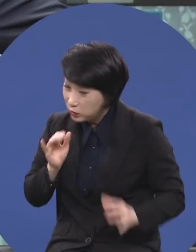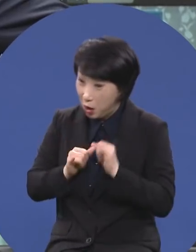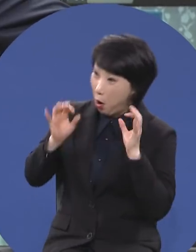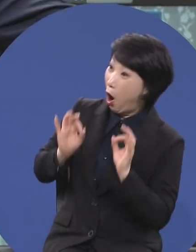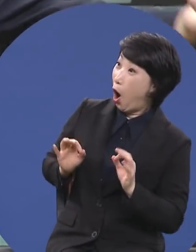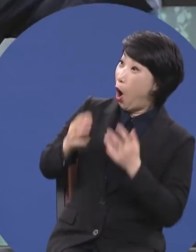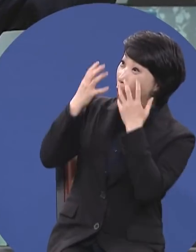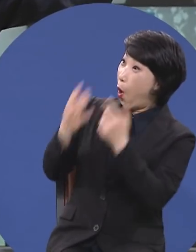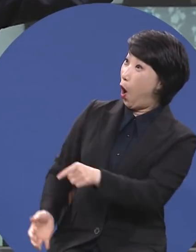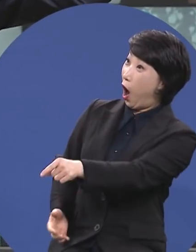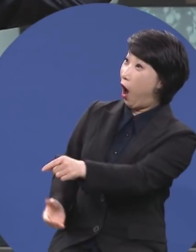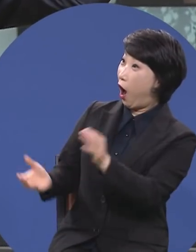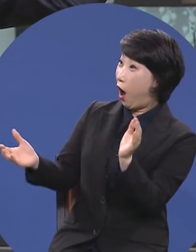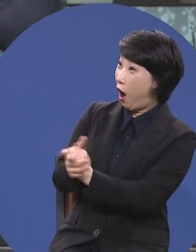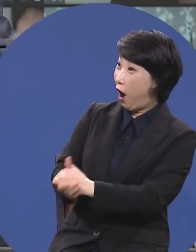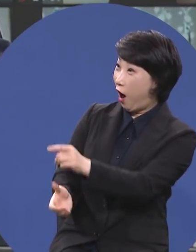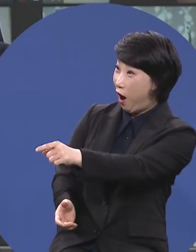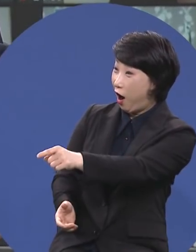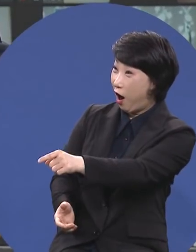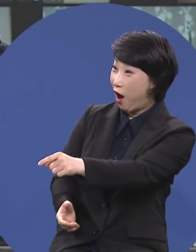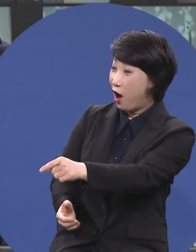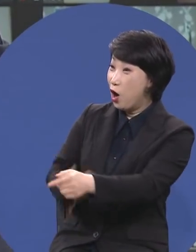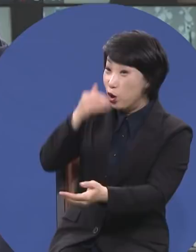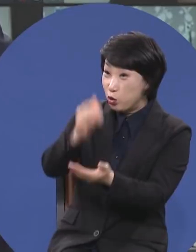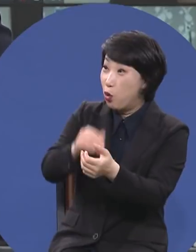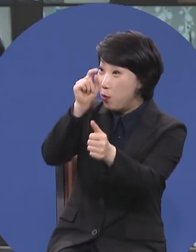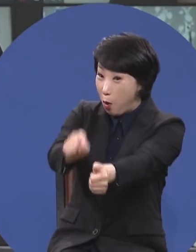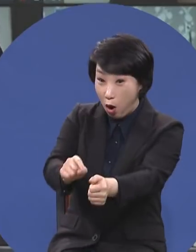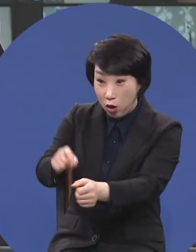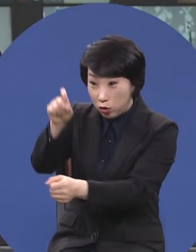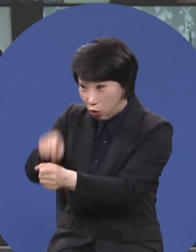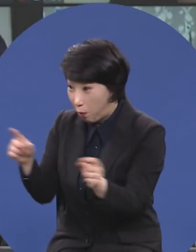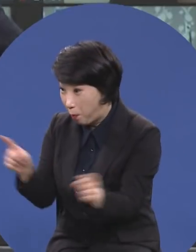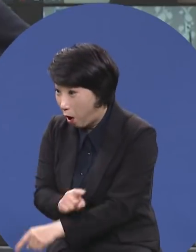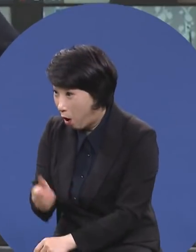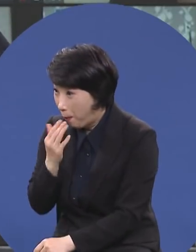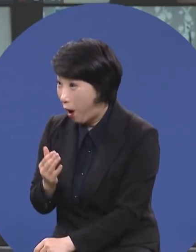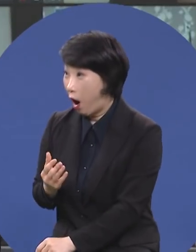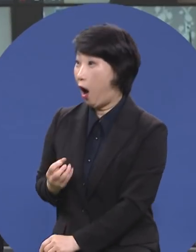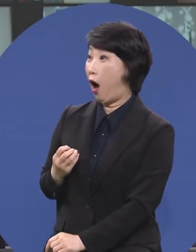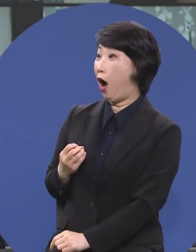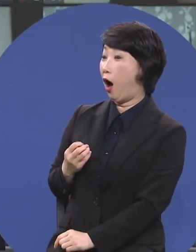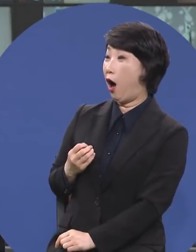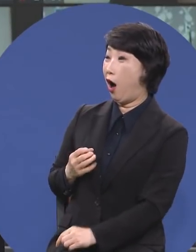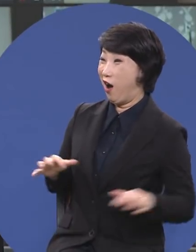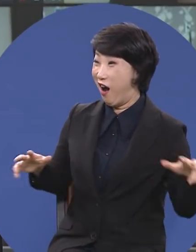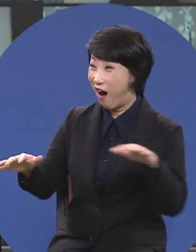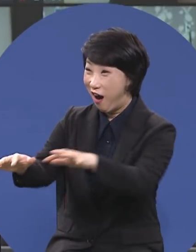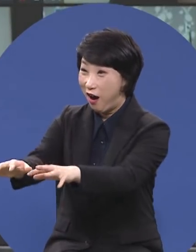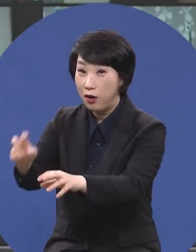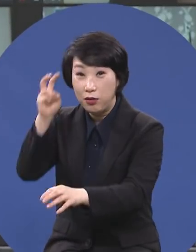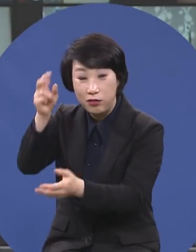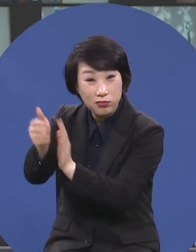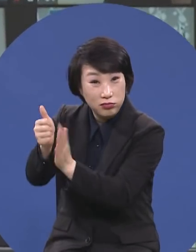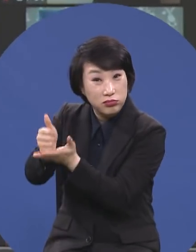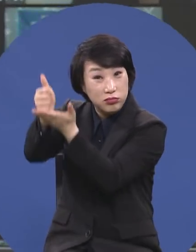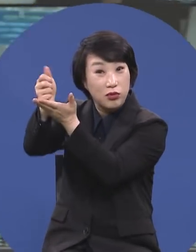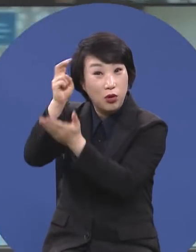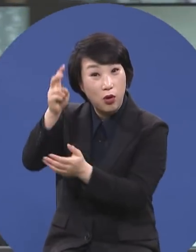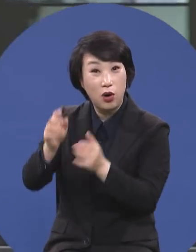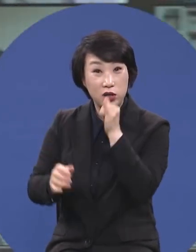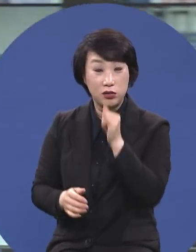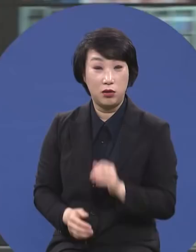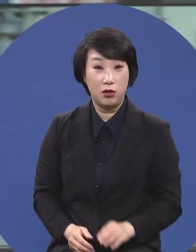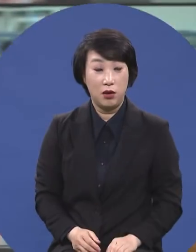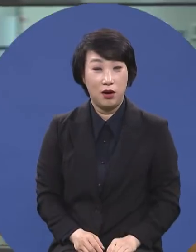사람들이 바라볼 때 이야 돌을 명하니 떡이 되네 하고 너를 쫓지 않겠느냐 라고 말할